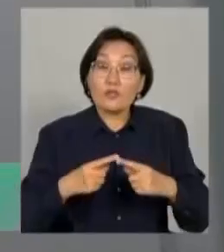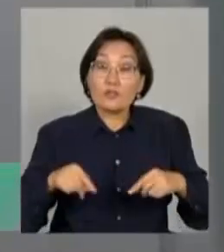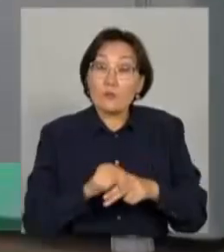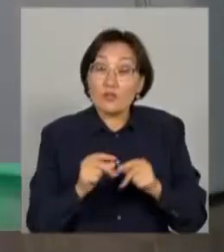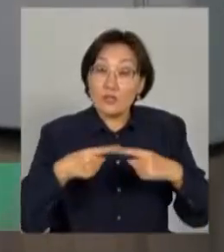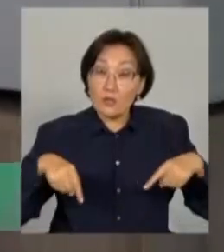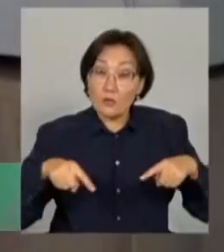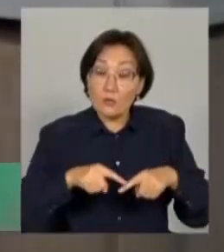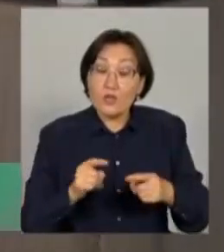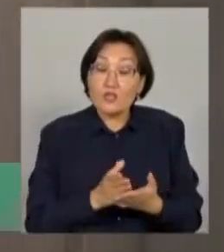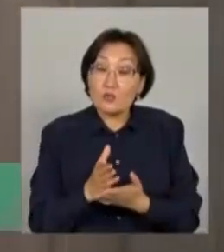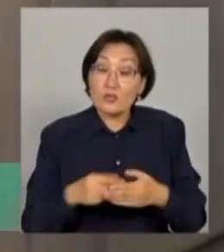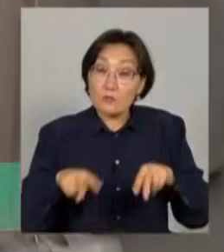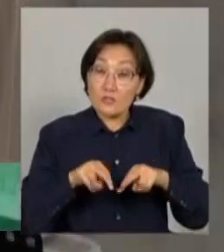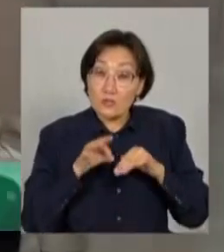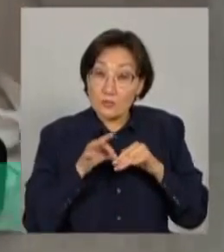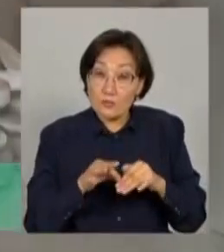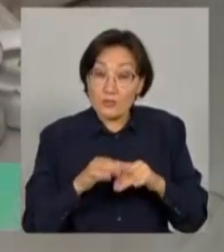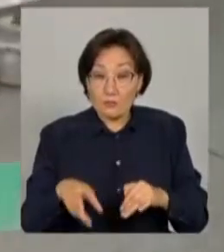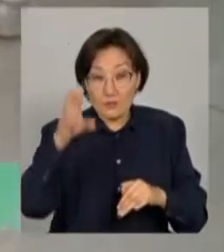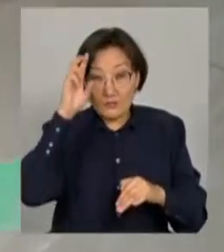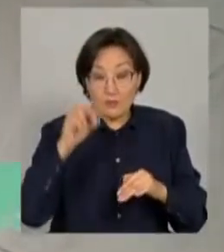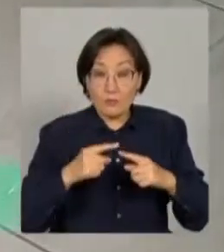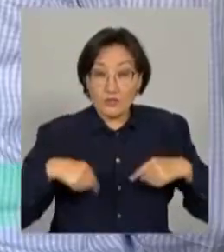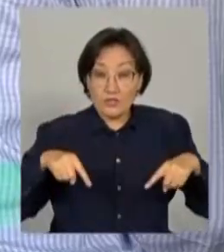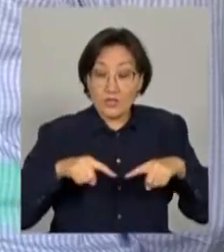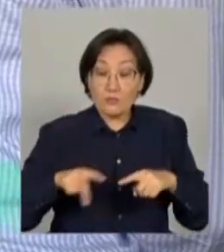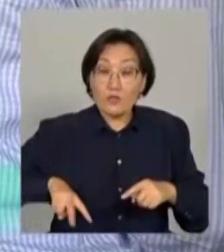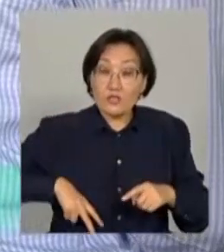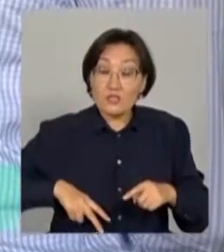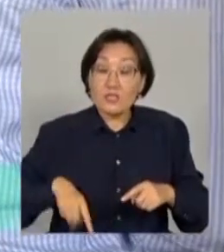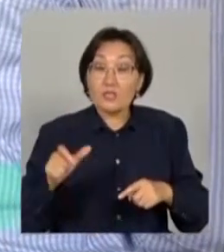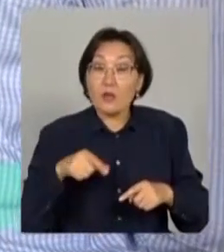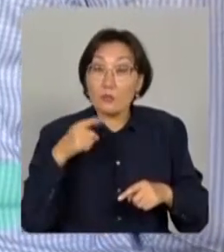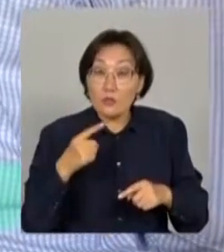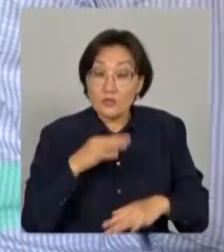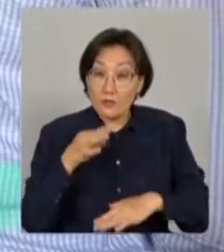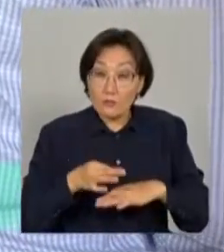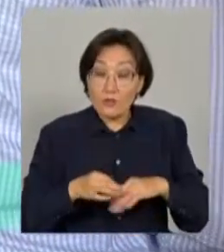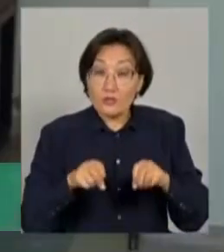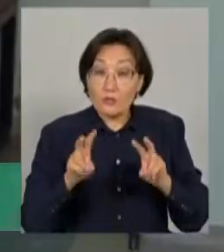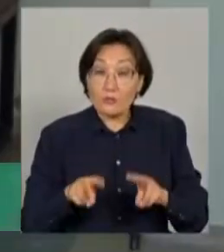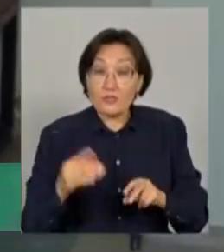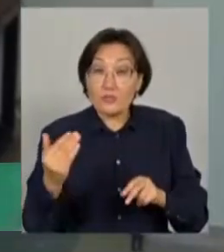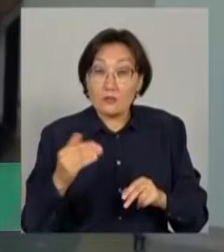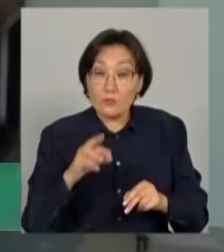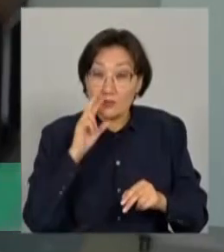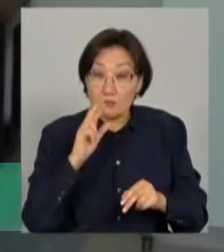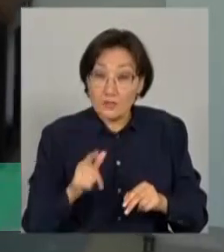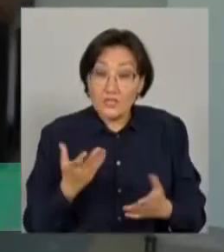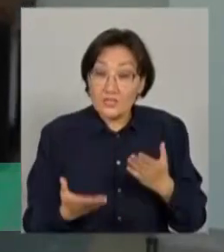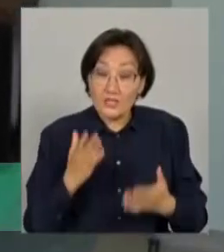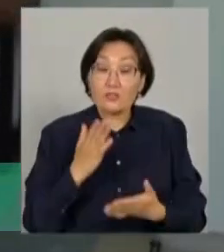қазір қызметтік тексеріс жүріп жатыр екен. Оны мемлекеттік мекеменің директоры да растады. Ал жауапты мамандар тарапынан қателік кеткен